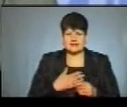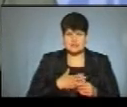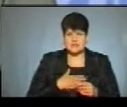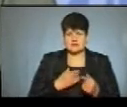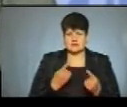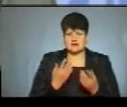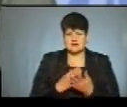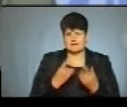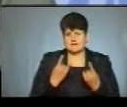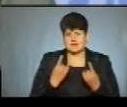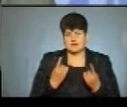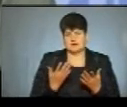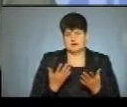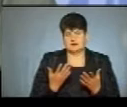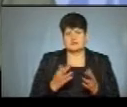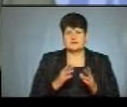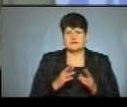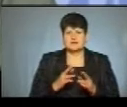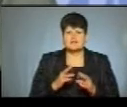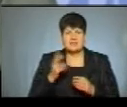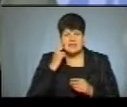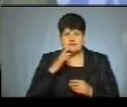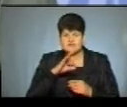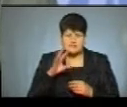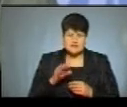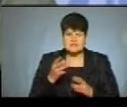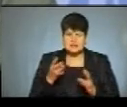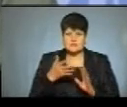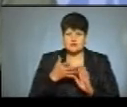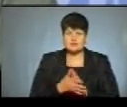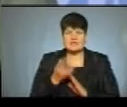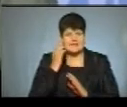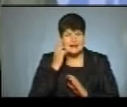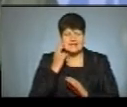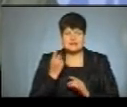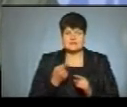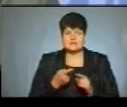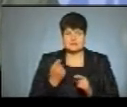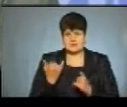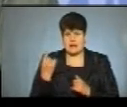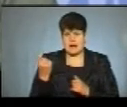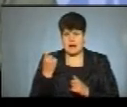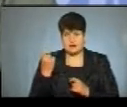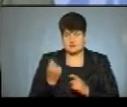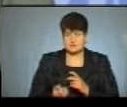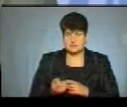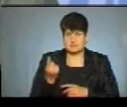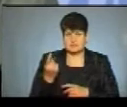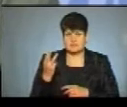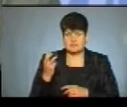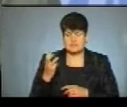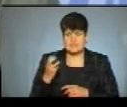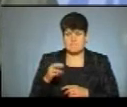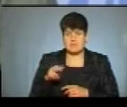виклик, як це змінити. В Києві взагалі треба розуміти, що от Київ це такий, от зараз наші Харків з'явився. Це теж де зараз 300